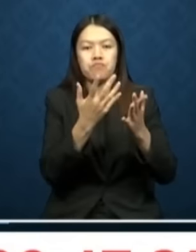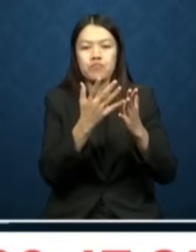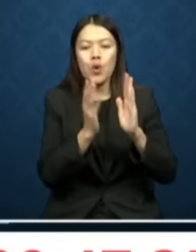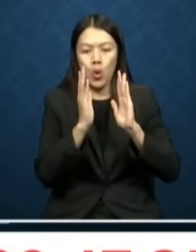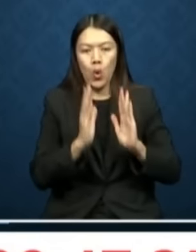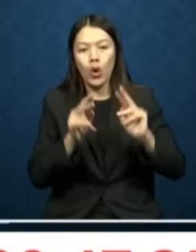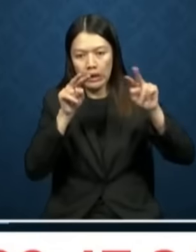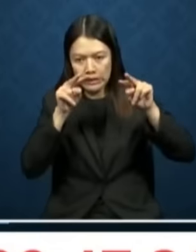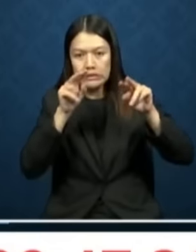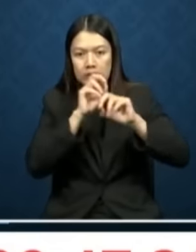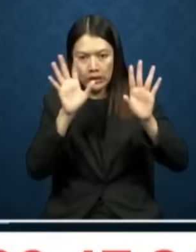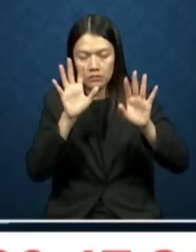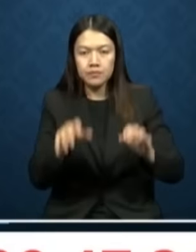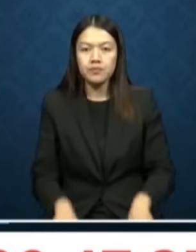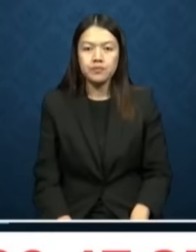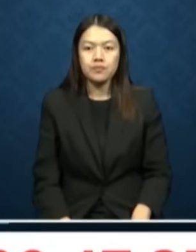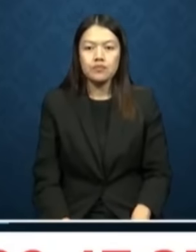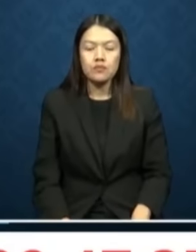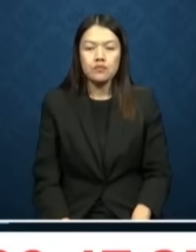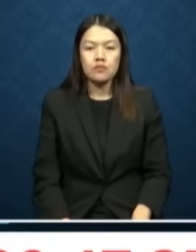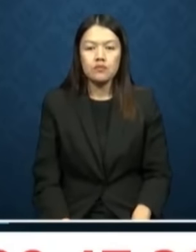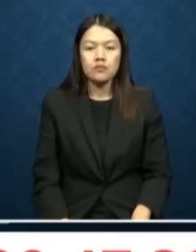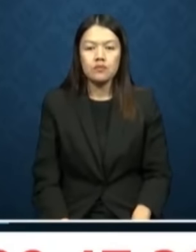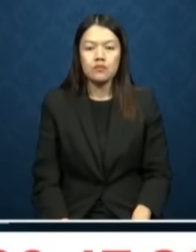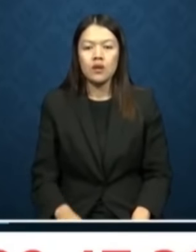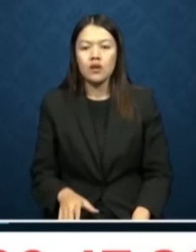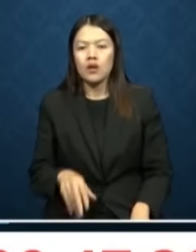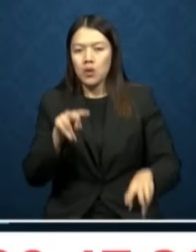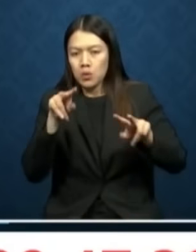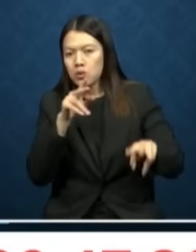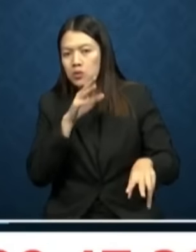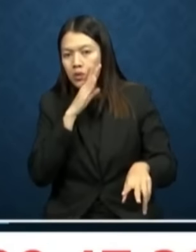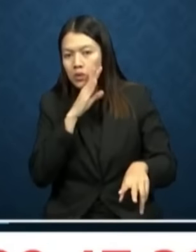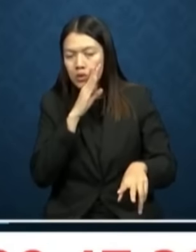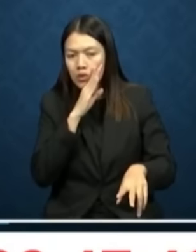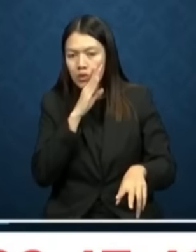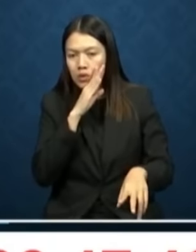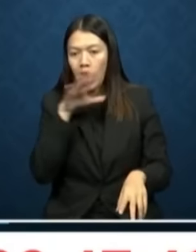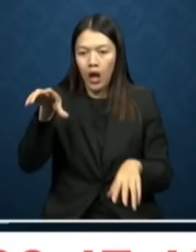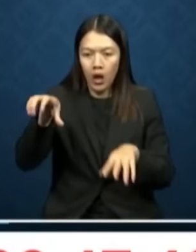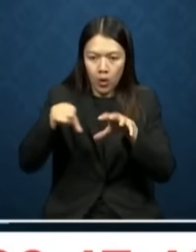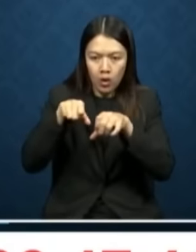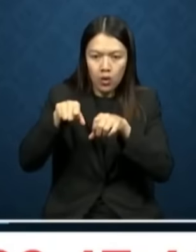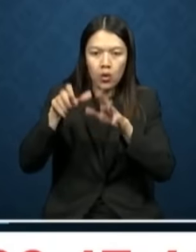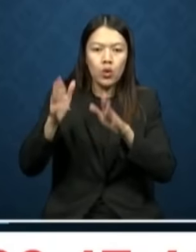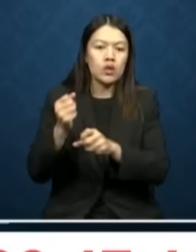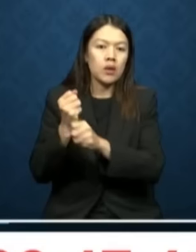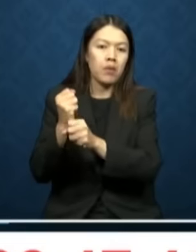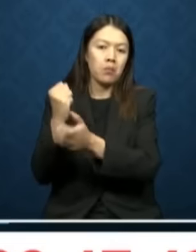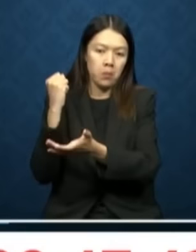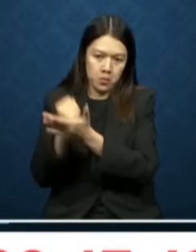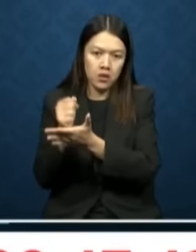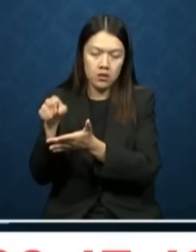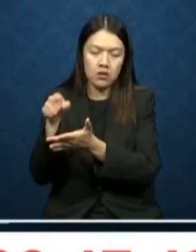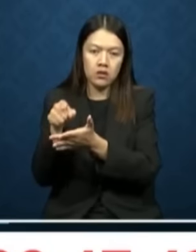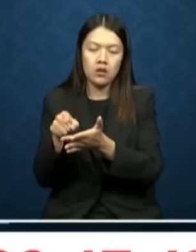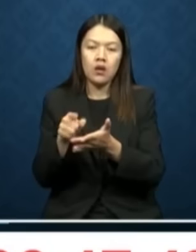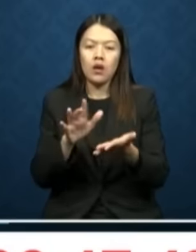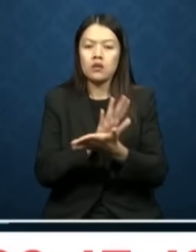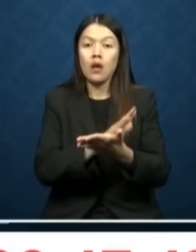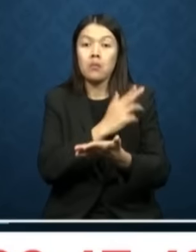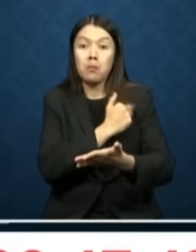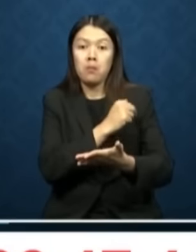ลที่เห็นชัดรวมถึงอาจจะมีพยานเท็จที่จะเรียกมาจากเวชระเบียนและเอกสารที่จะเกิดขึ้นทางการแพทย์ซึ่งขณะ